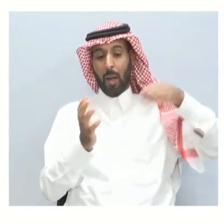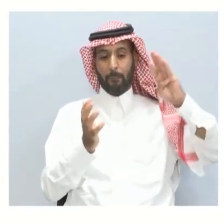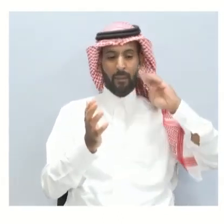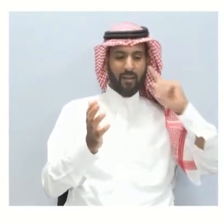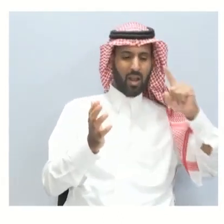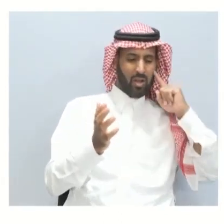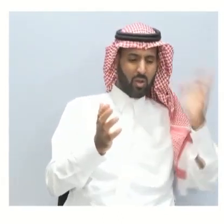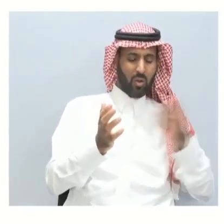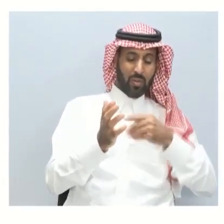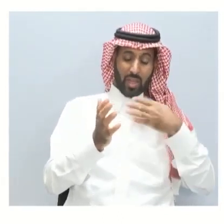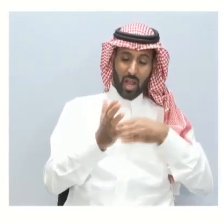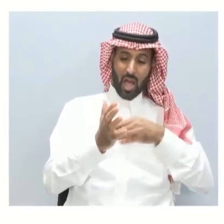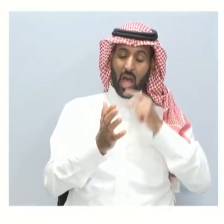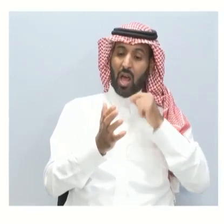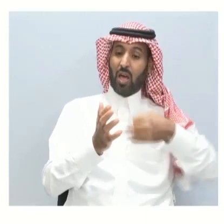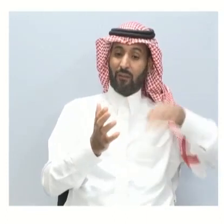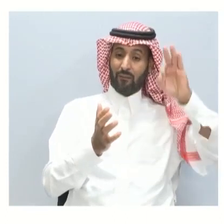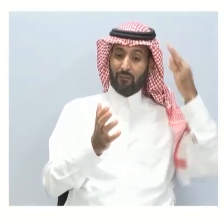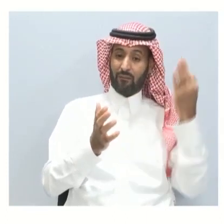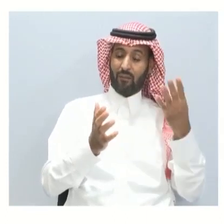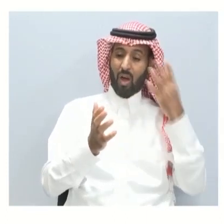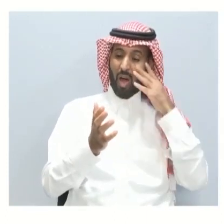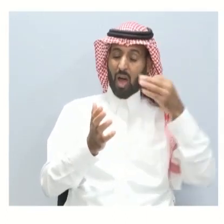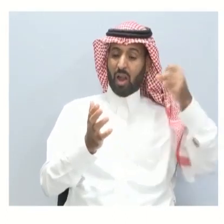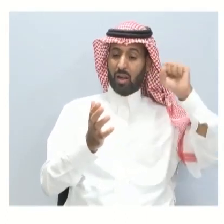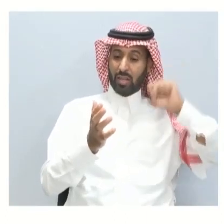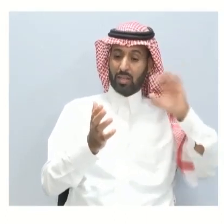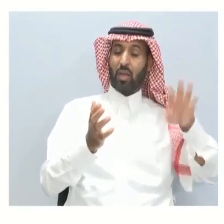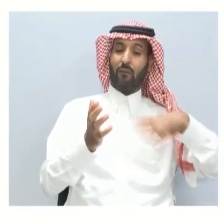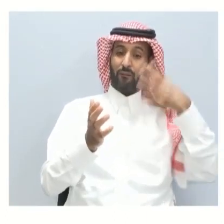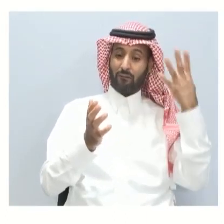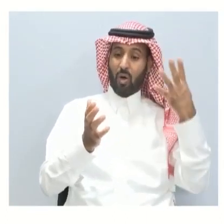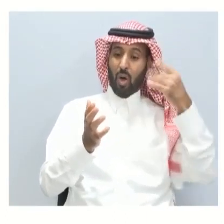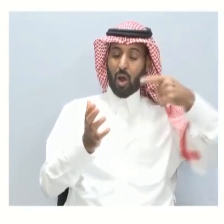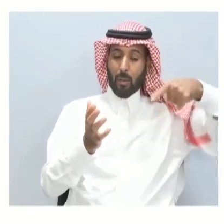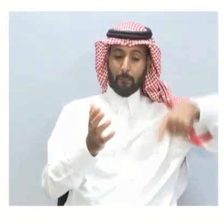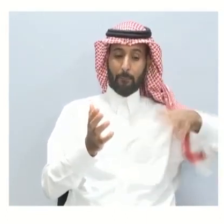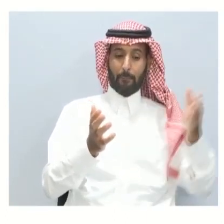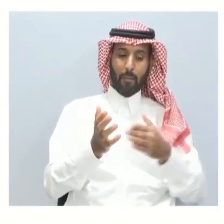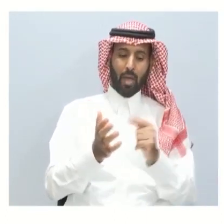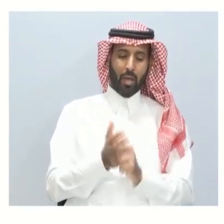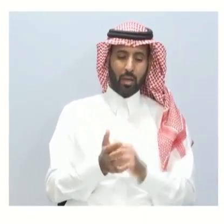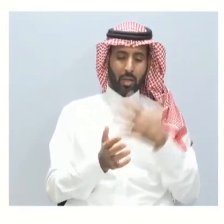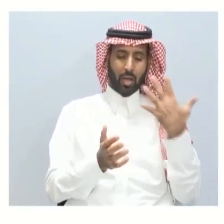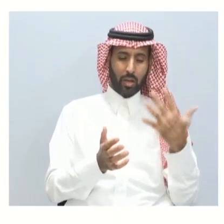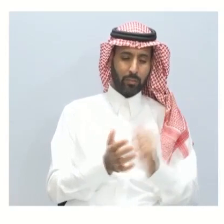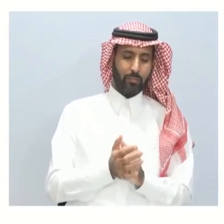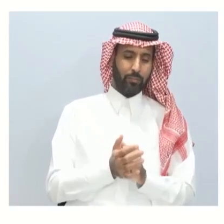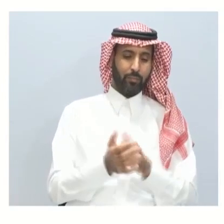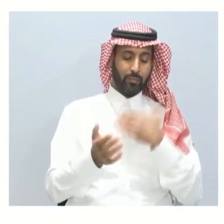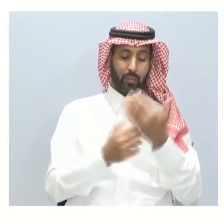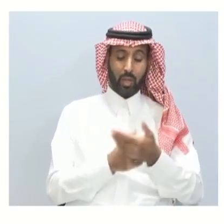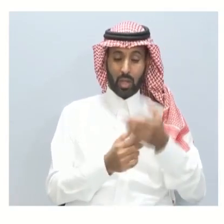يقع في الدوره الرابعه اذا 4 اس 4 بي الاس فيها الكترونين خمسه بالنسبه